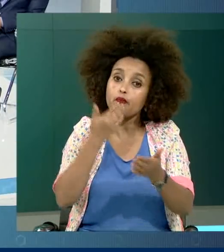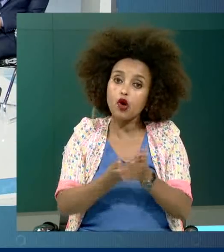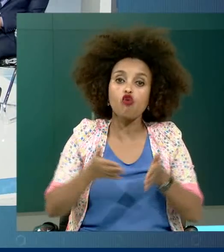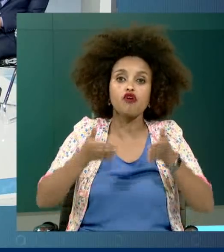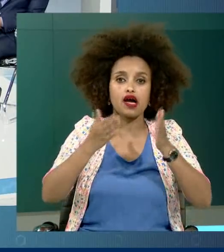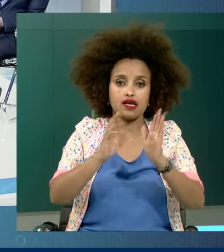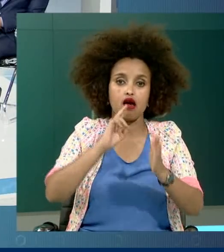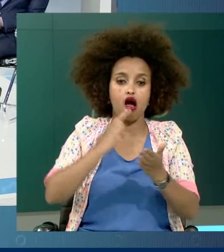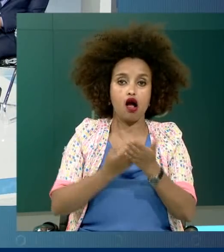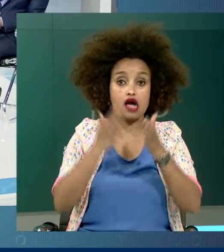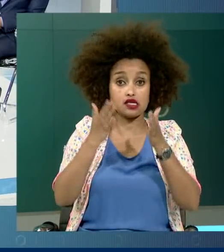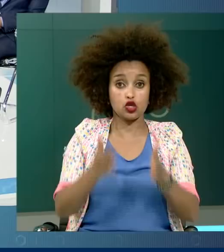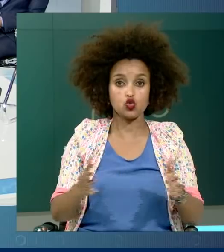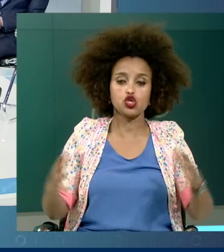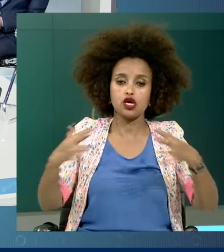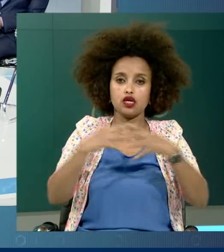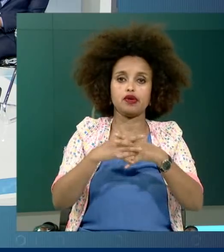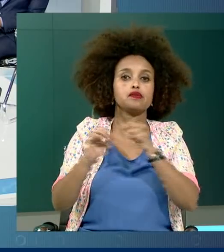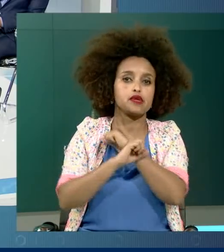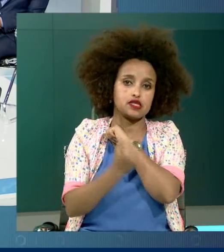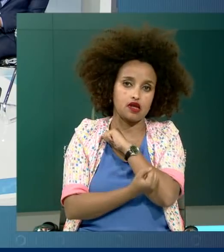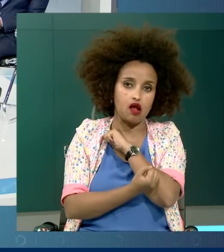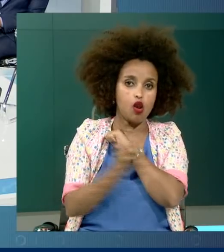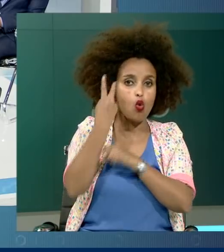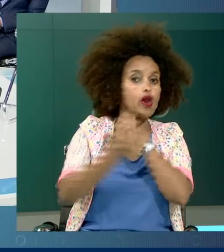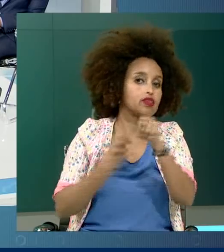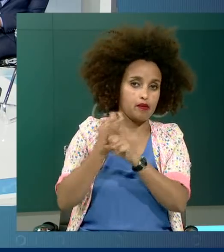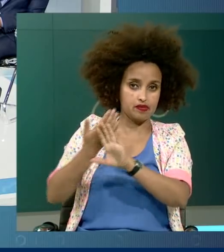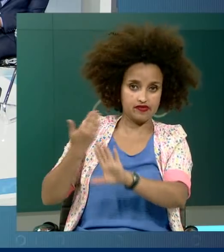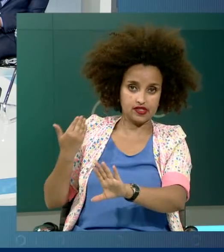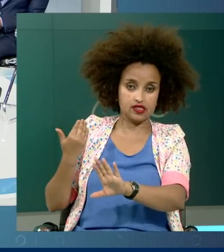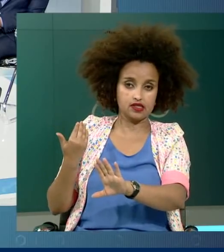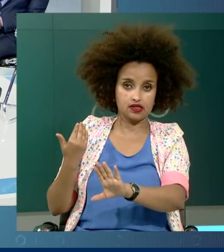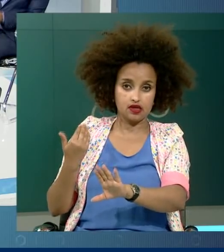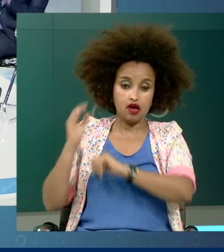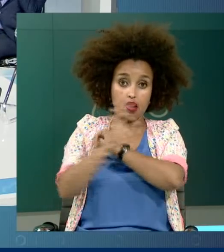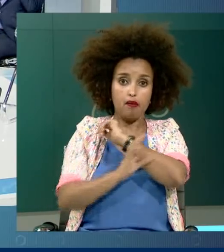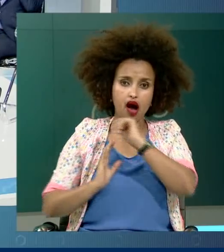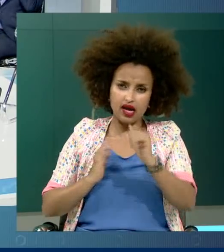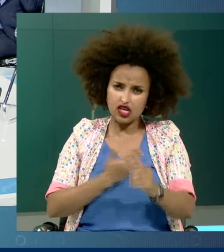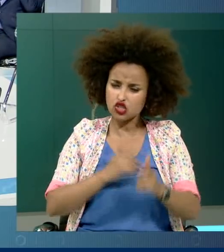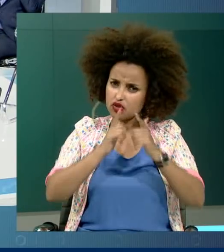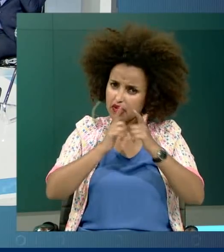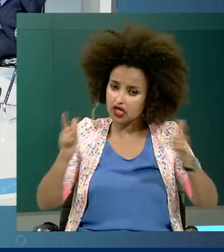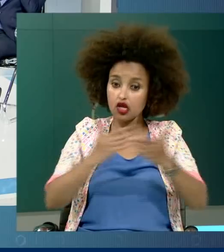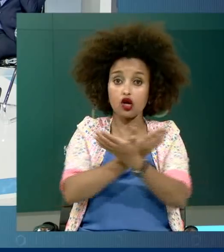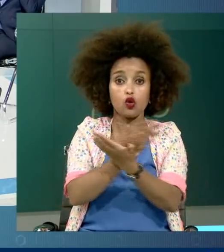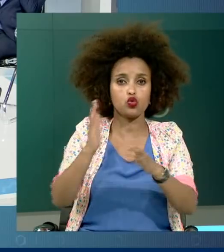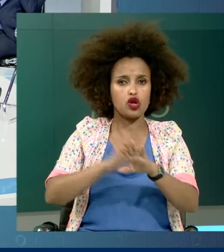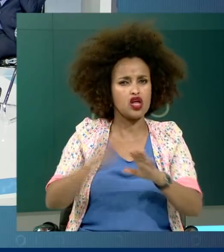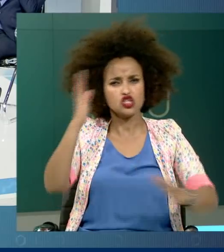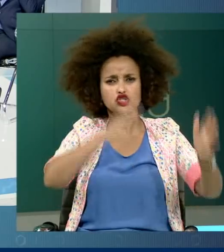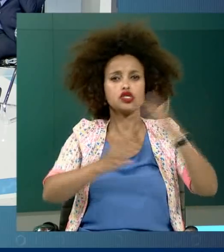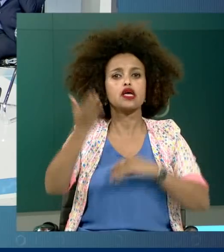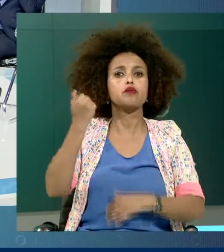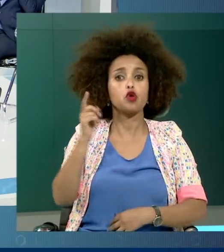ህብረት ነው ብለን የመሰረተነው የዛሬ 2 አመት ነው የመሰረተነው። የዛሬ 2 አመት በአገራችን በትልቅ ጉዳይ ላይ ችግር ሆኖ